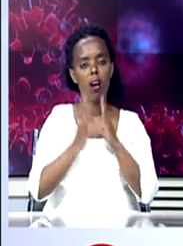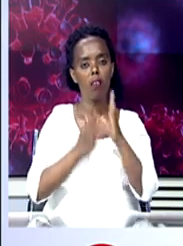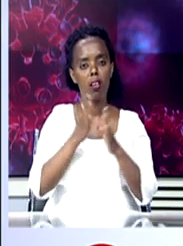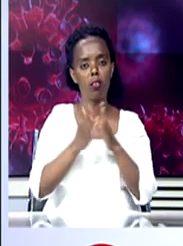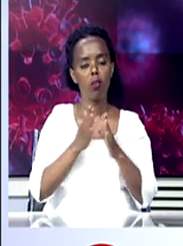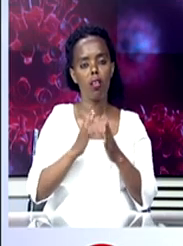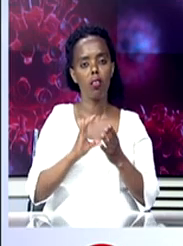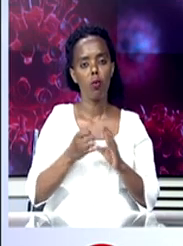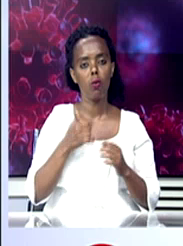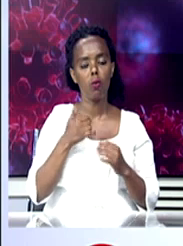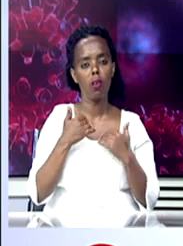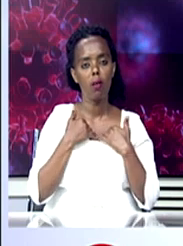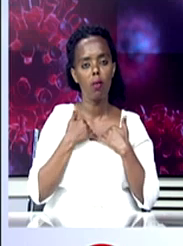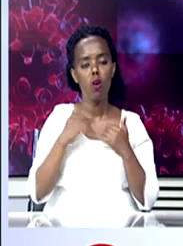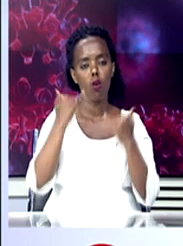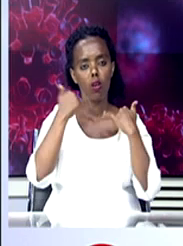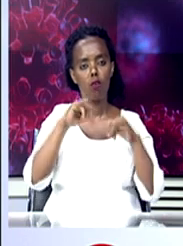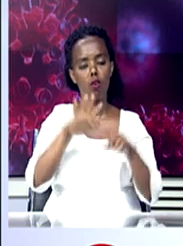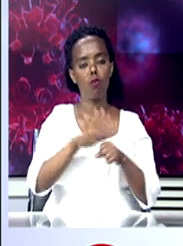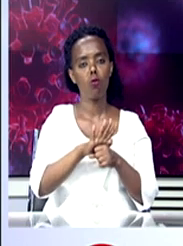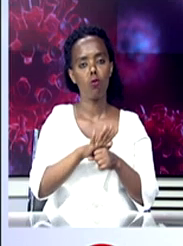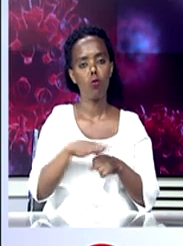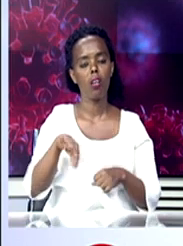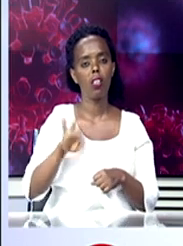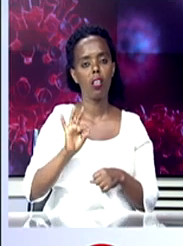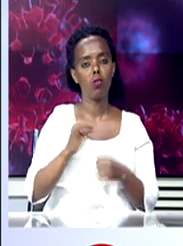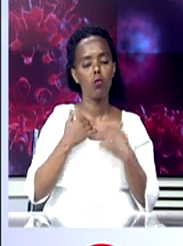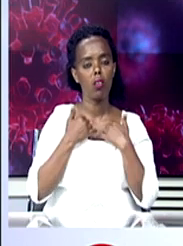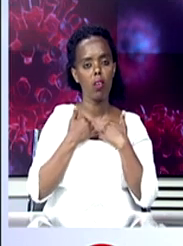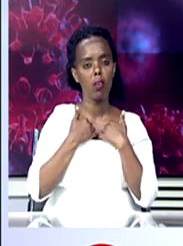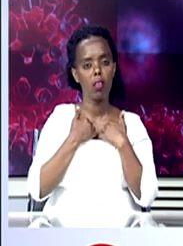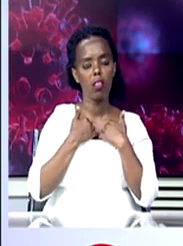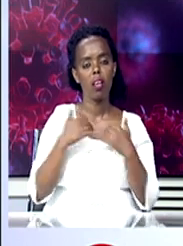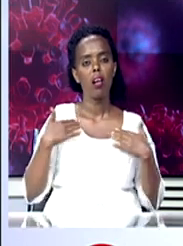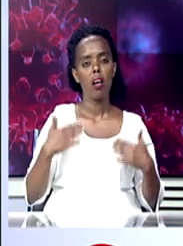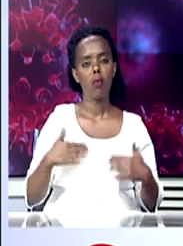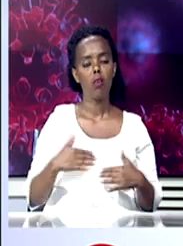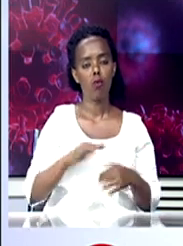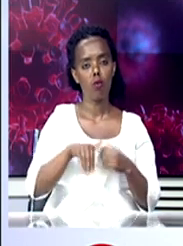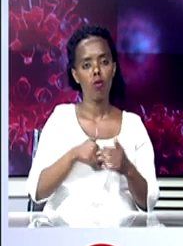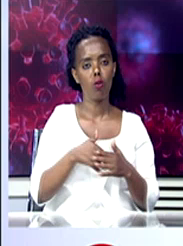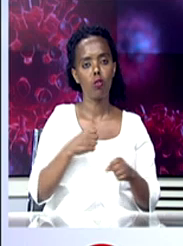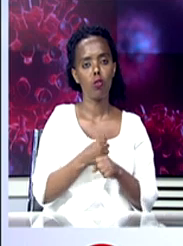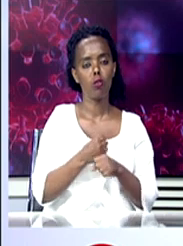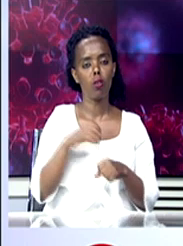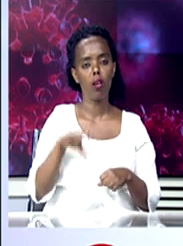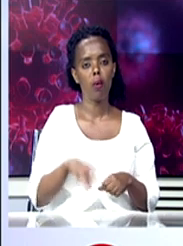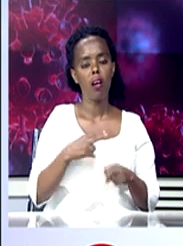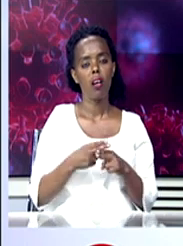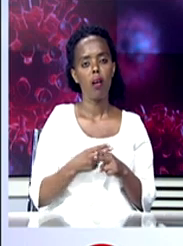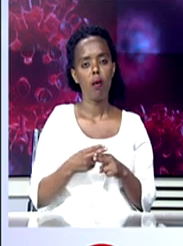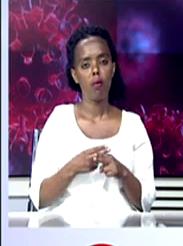saayinaal laangiweej kan jennu kanaan odeeffannoo guutuu akkaataa itti argachuu danda'anii irratti qaamni martiin hojjechuu danda'u qaba jechuudha.